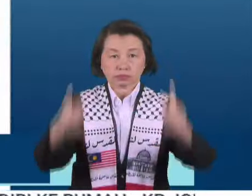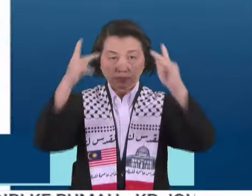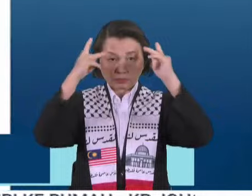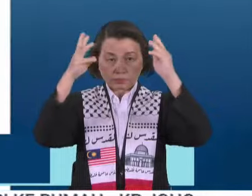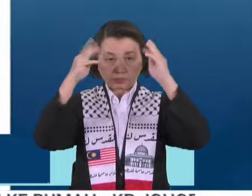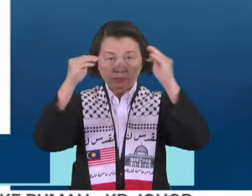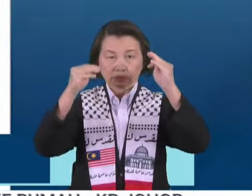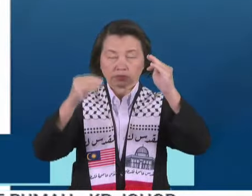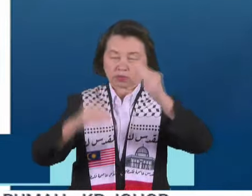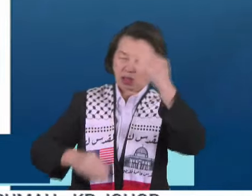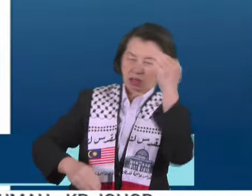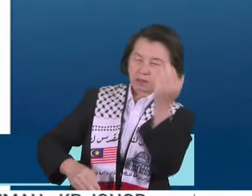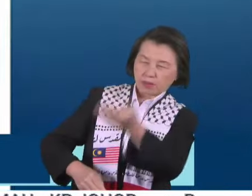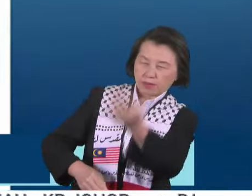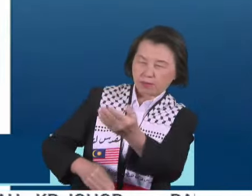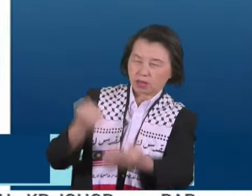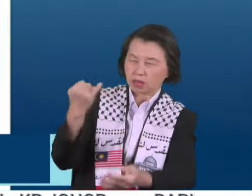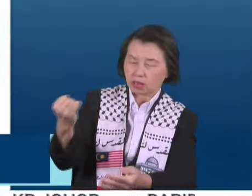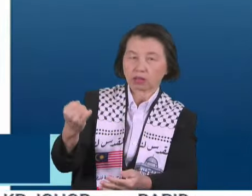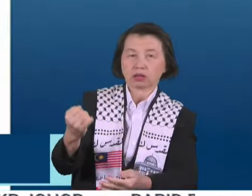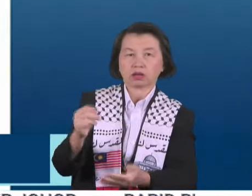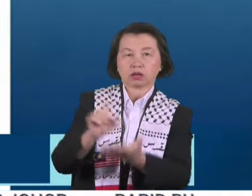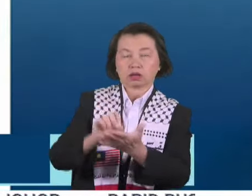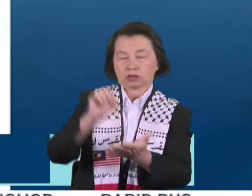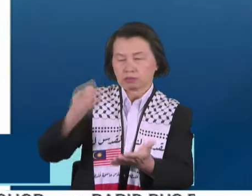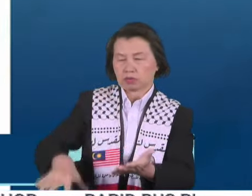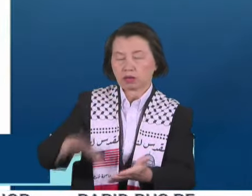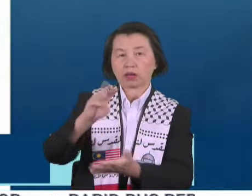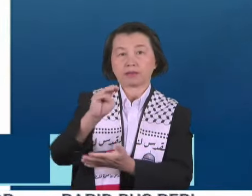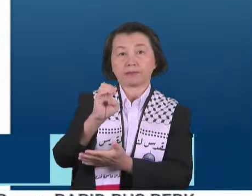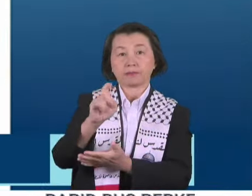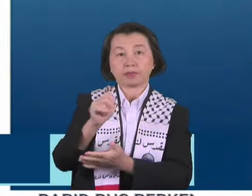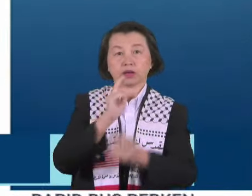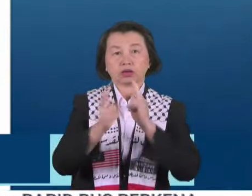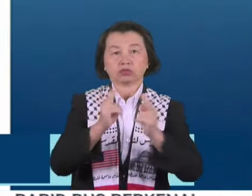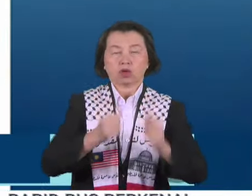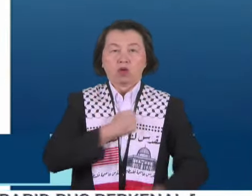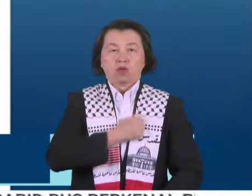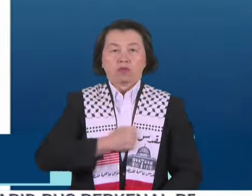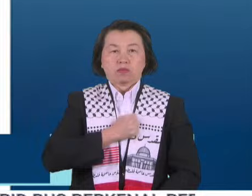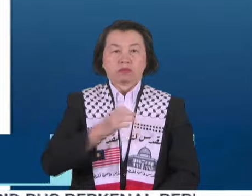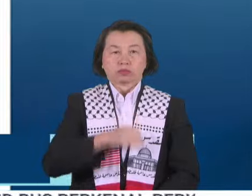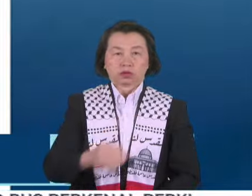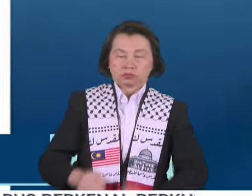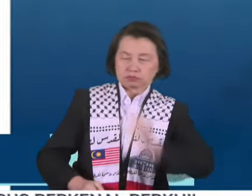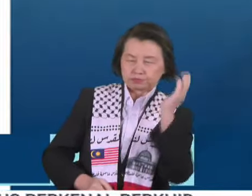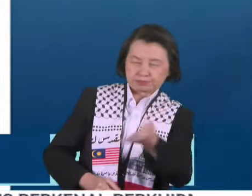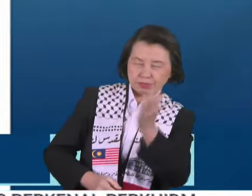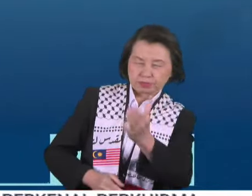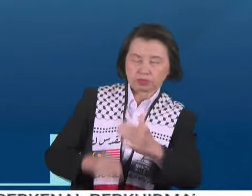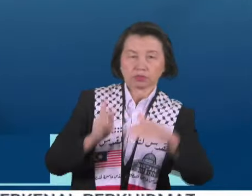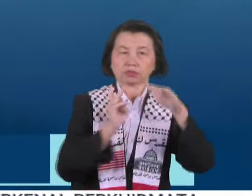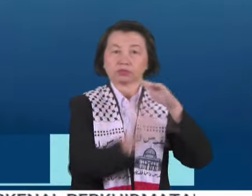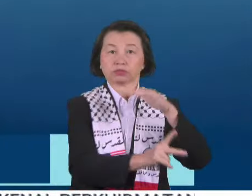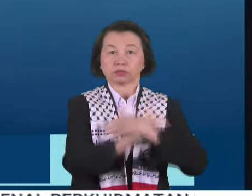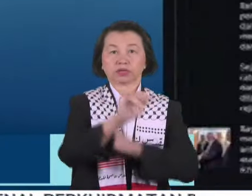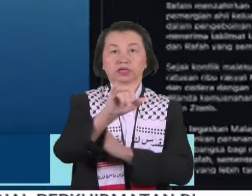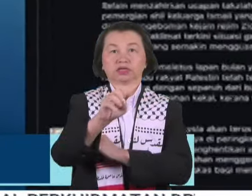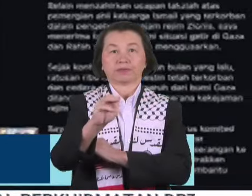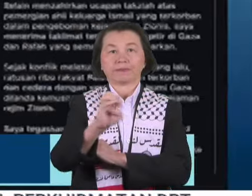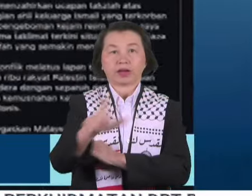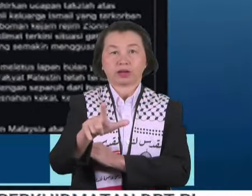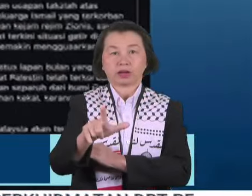Perdana Menteri kecam tindakan biadab Meta turunkan hantaran video, ucapan takziah dan kritikan terhadap pembunuhan Ismail